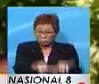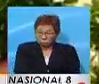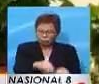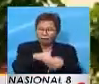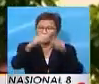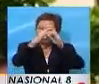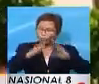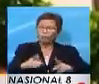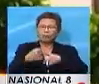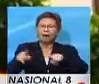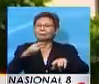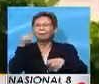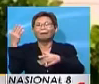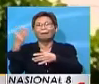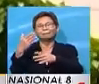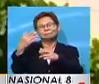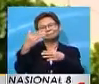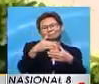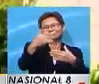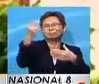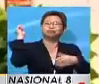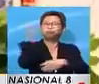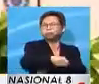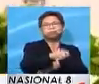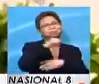dalam rumah namun tidak dicederakan